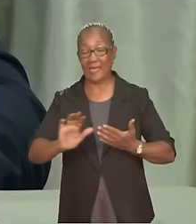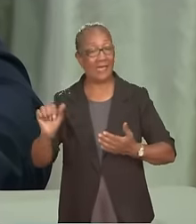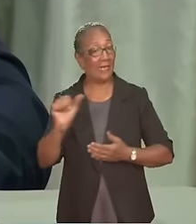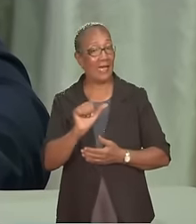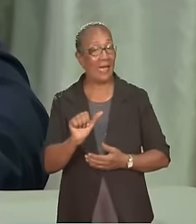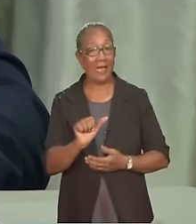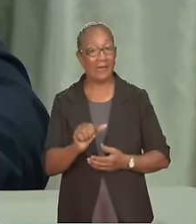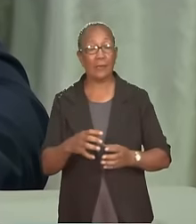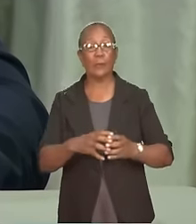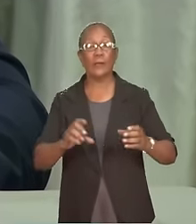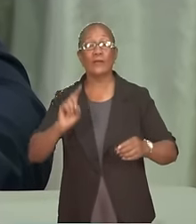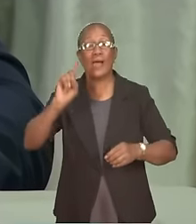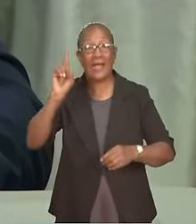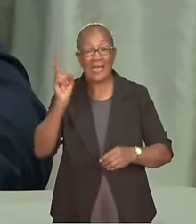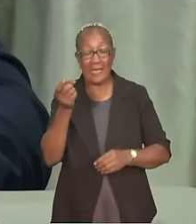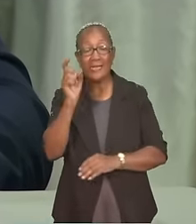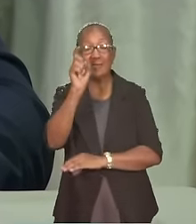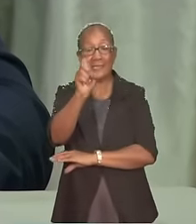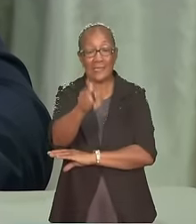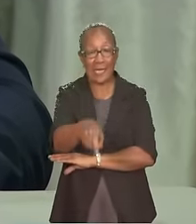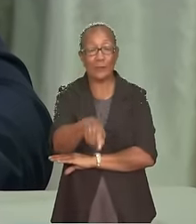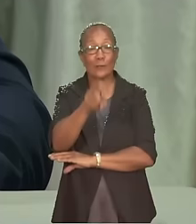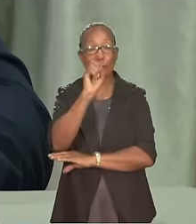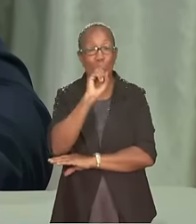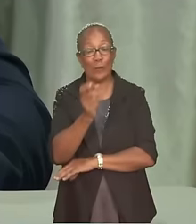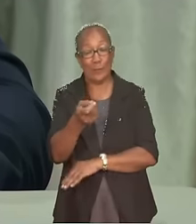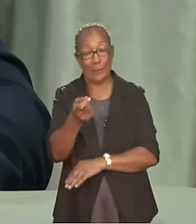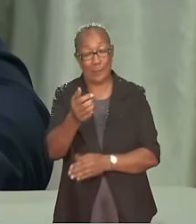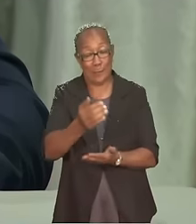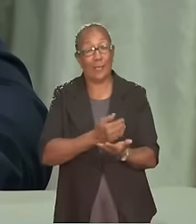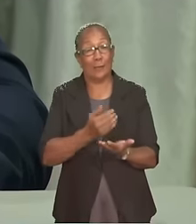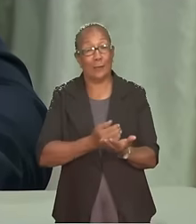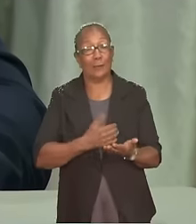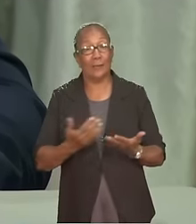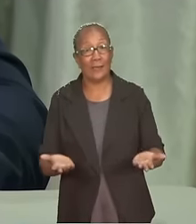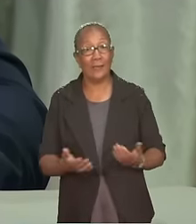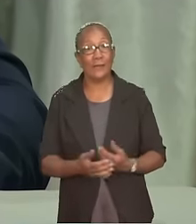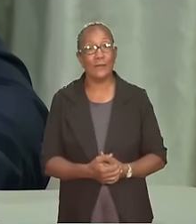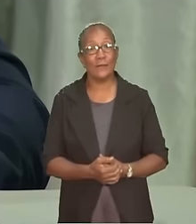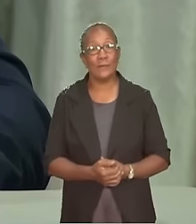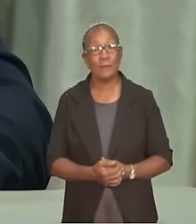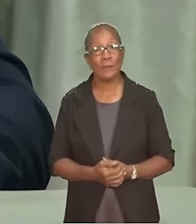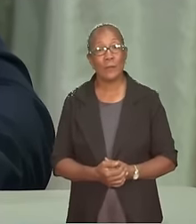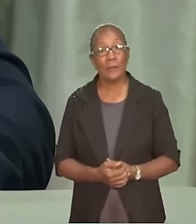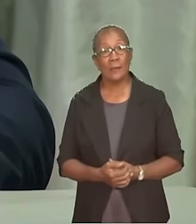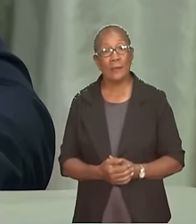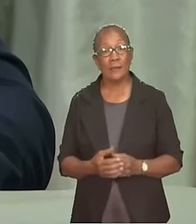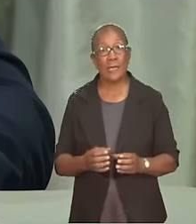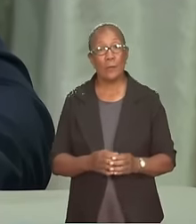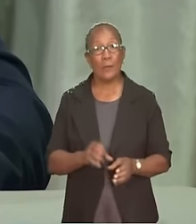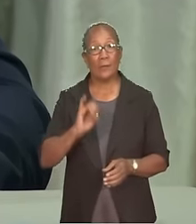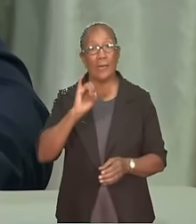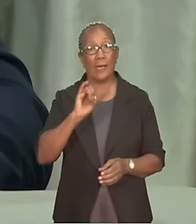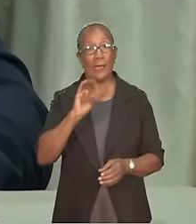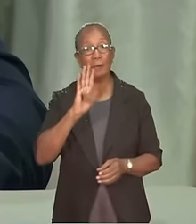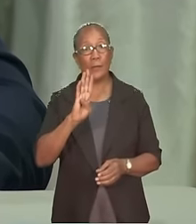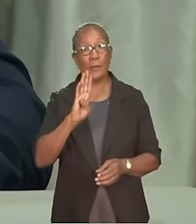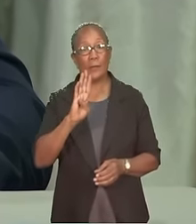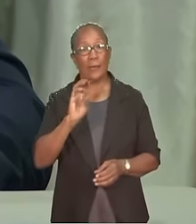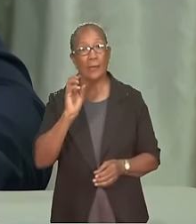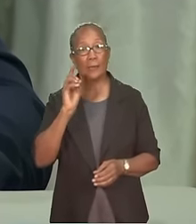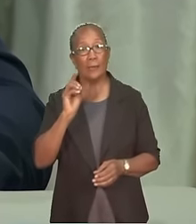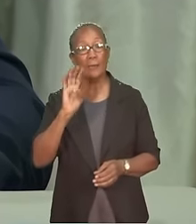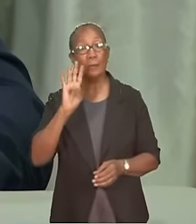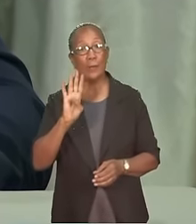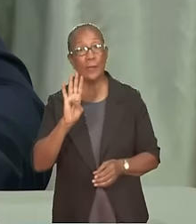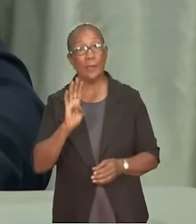bedrijf. Alleen van staatsolie krijgen we dat. Er is een doorlichting geweest met bijstand van IDB. Over alle